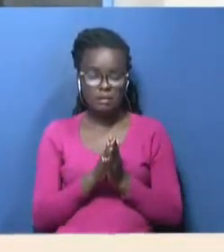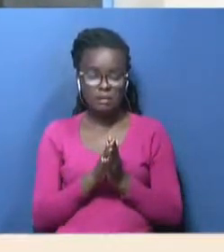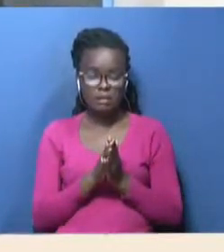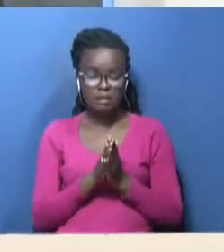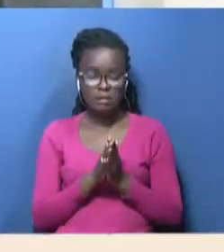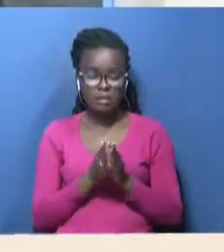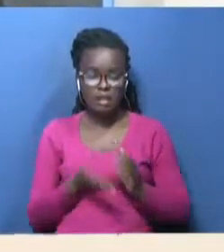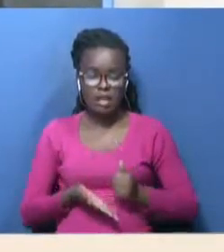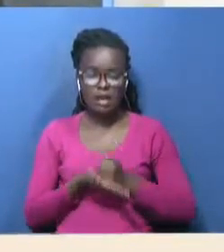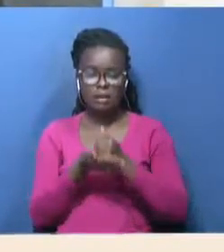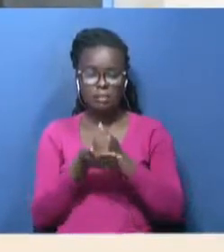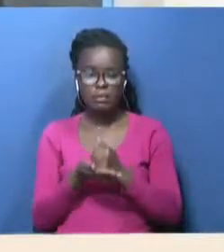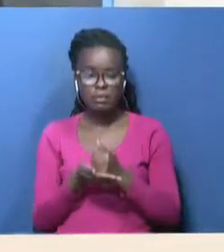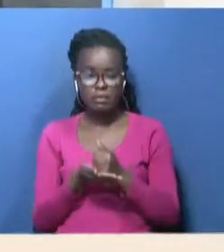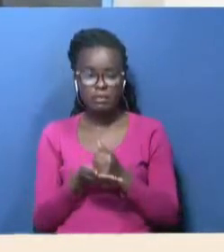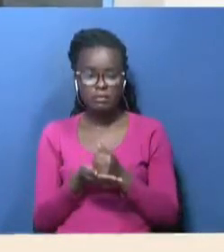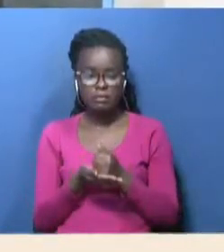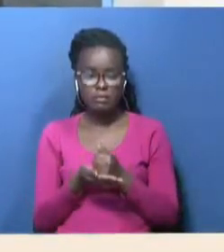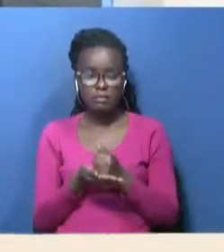watusaidie